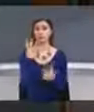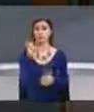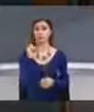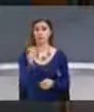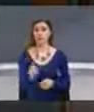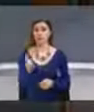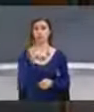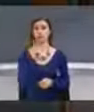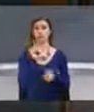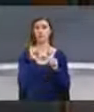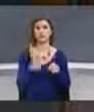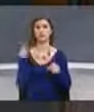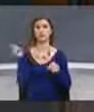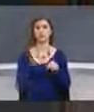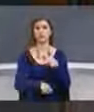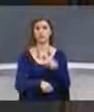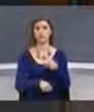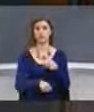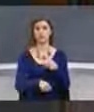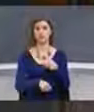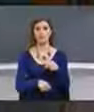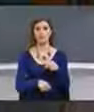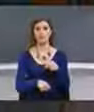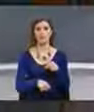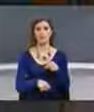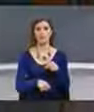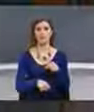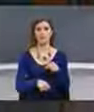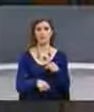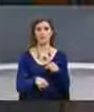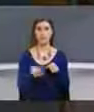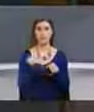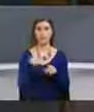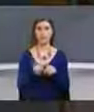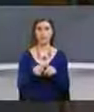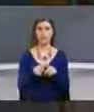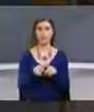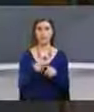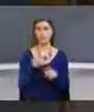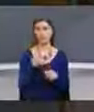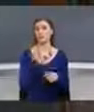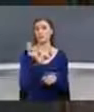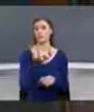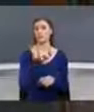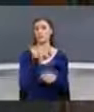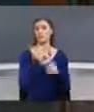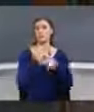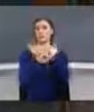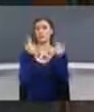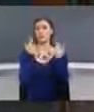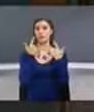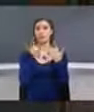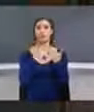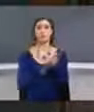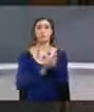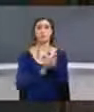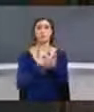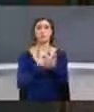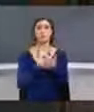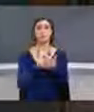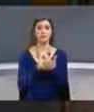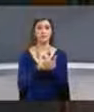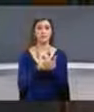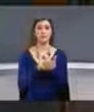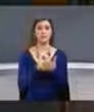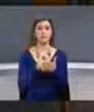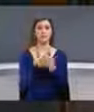mos sankcionohet në mënyrë eksplicite. Dhe arsyeja është shumë e thjesht. Në momentin e parë që do të